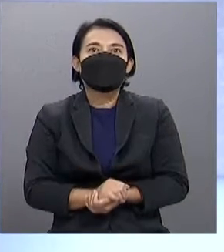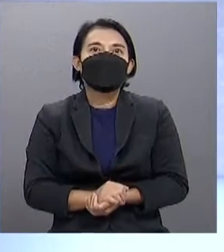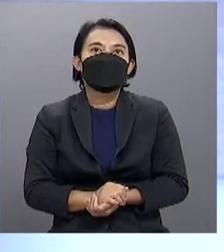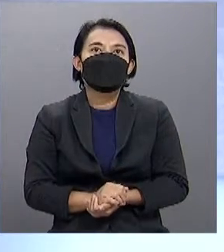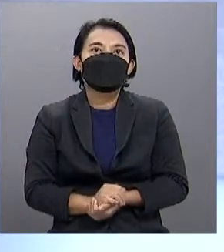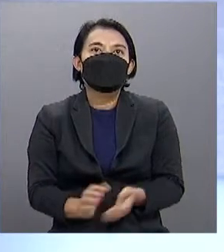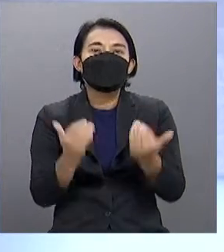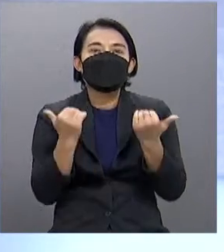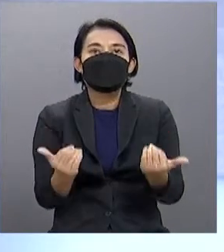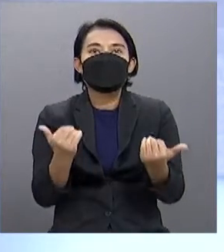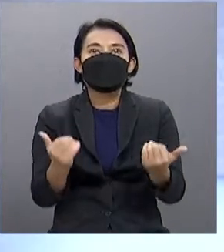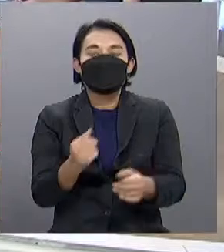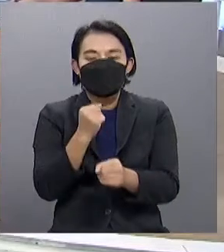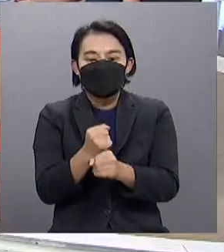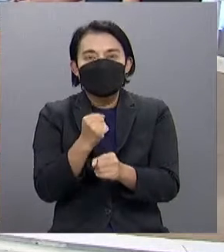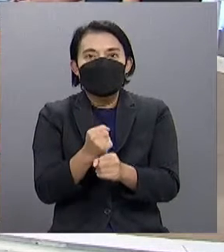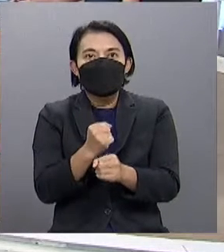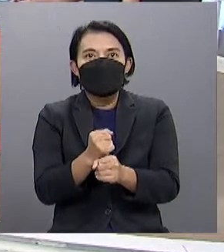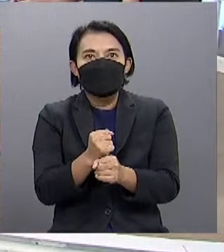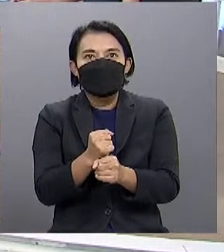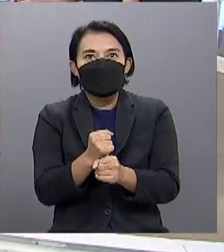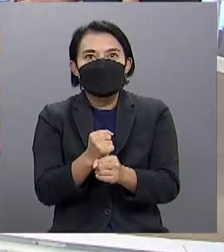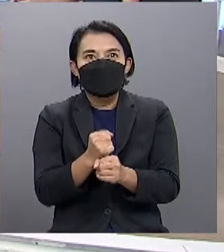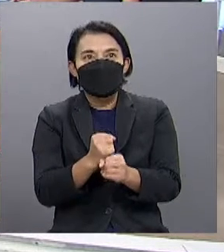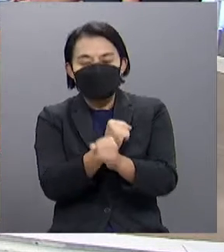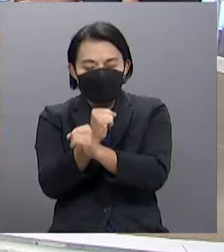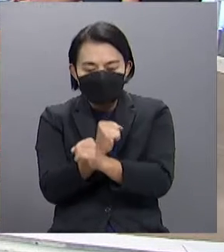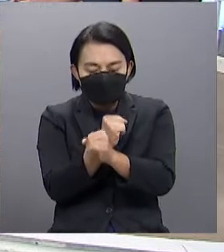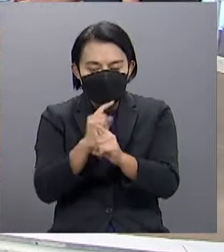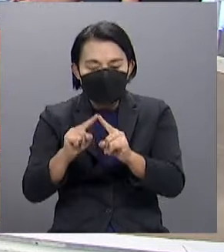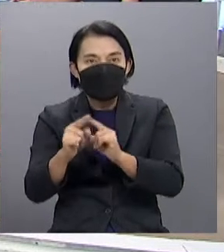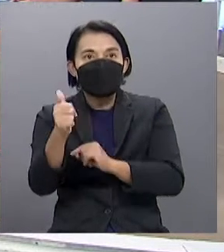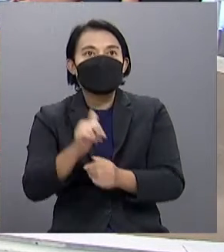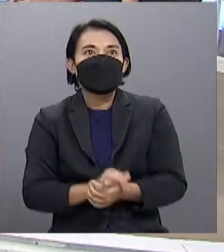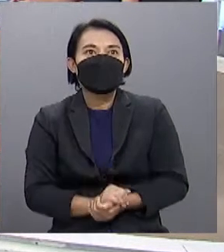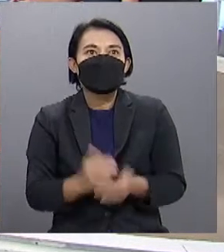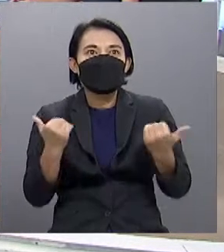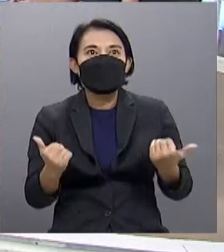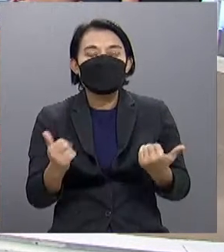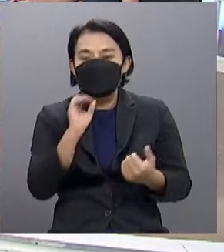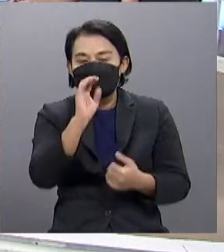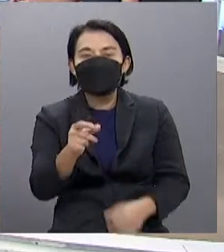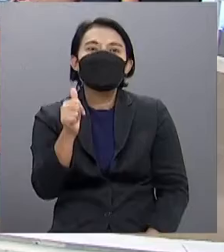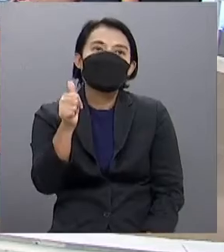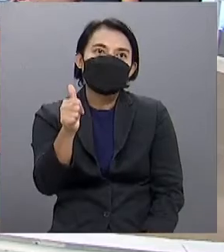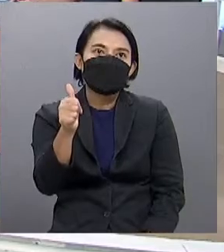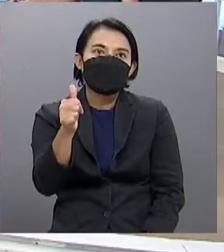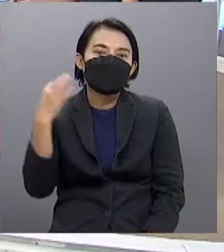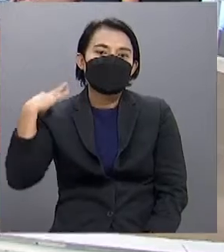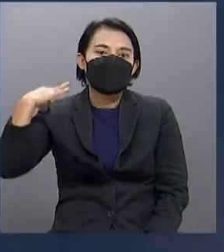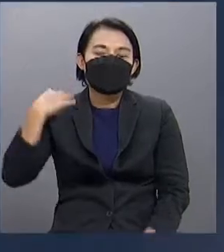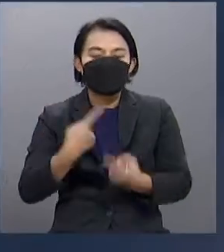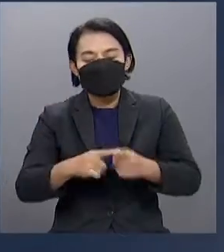ที่เขาทำงานแล้วก็รับมือกันไหวไหมคะคุณรัตนพลขาอาสาเค้าบอกว่าตอนนี้ยังพอไหวนะครับแต่ว่าตอนนี้ก็หืดขึ้นคอเหมือนกันนะครับ